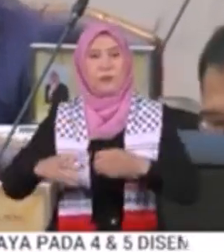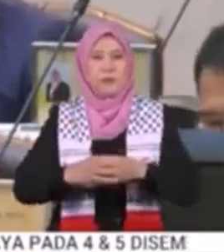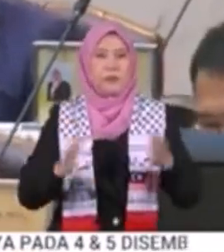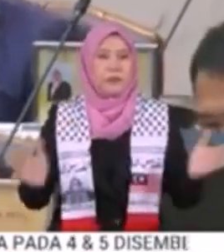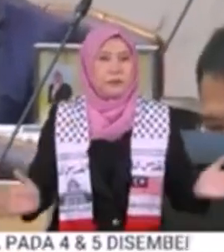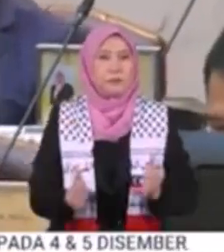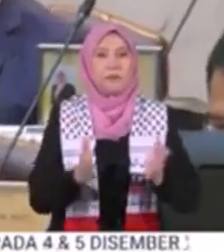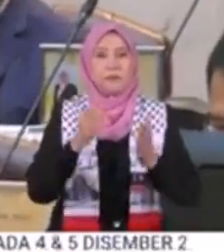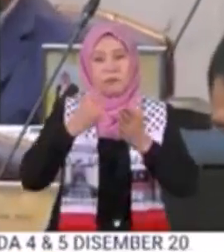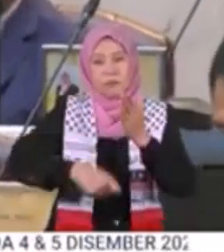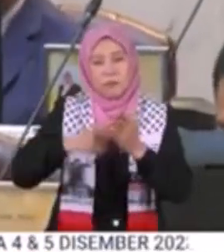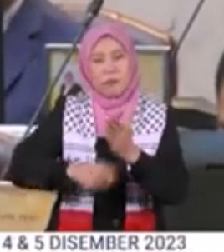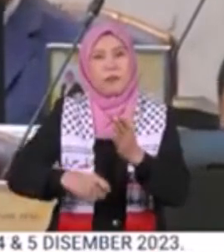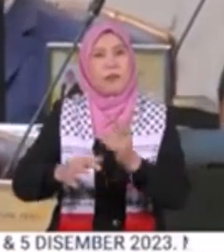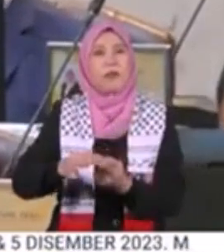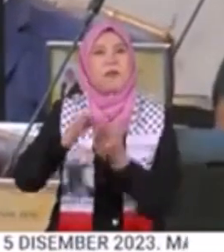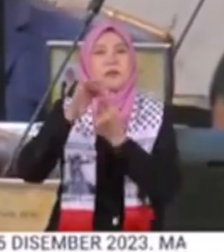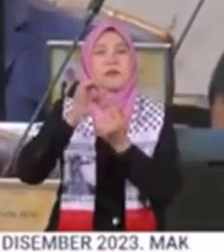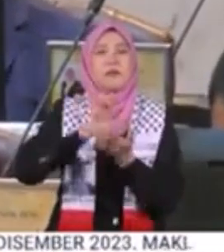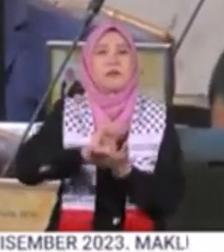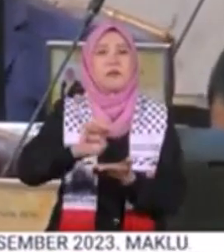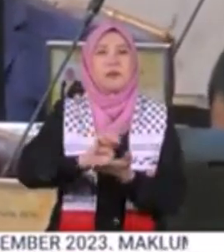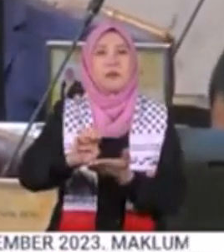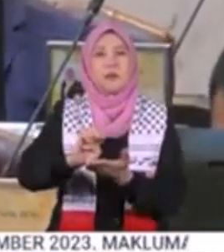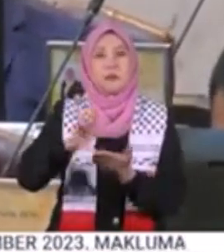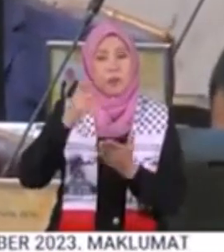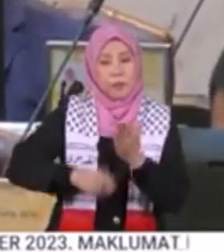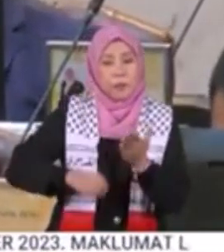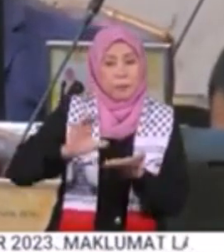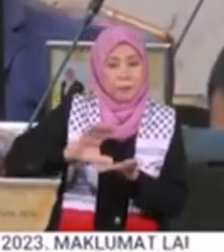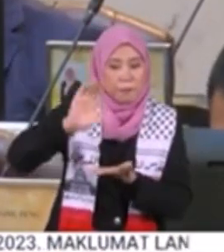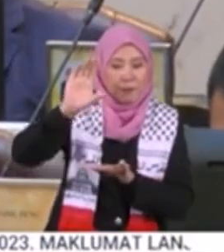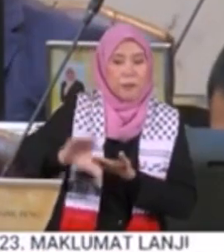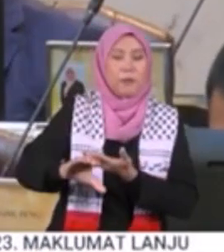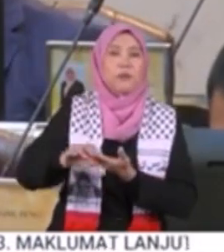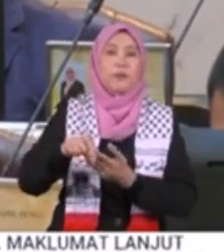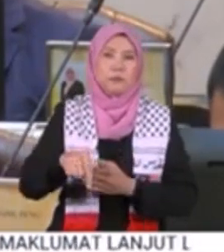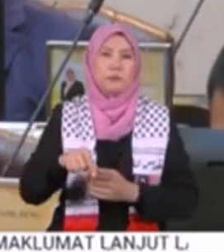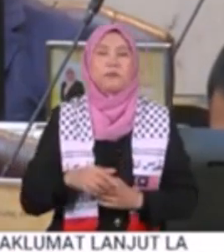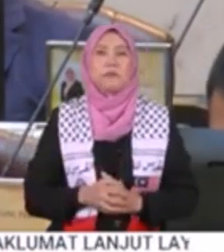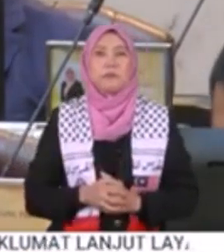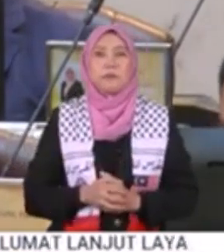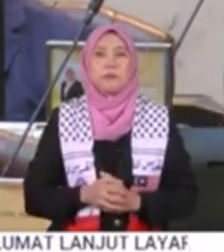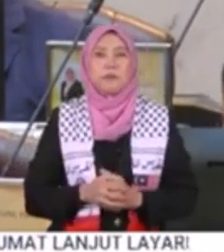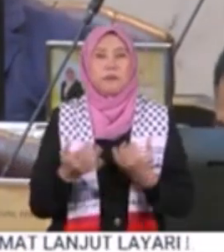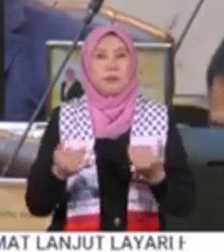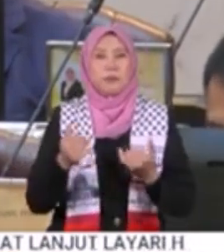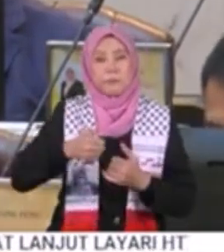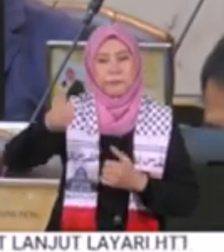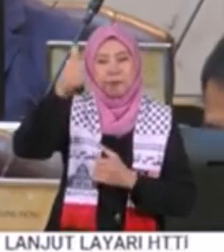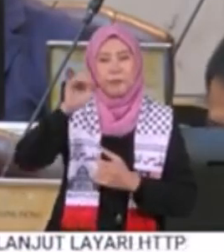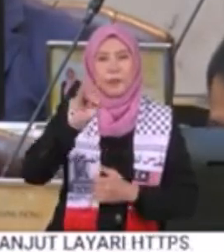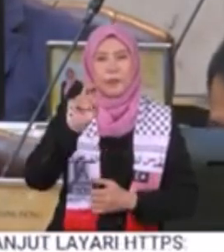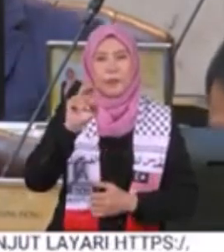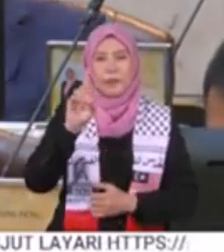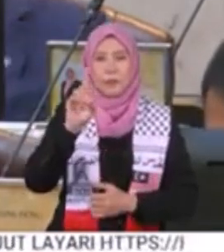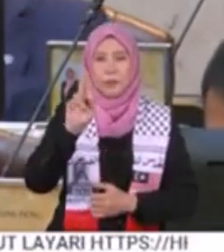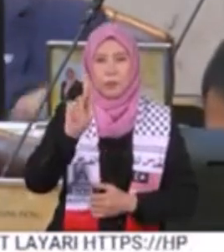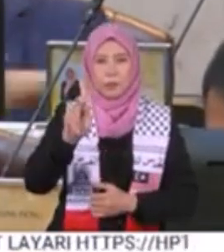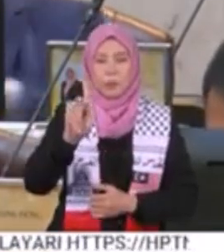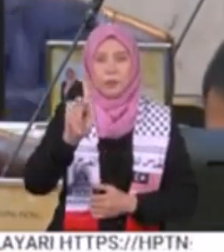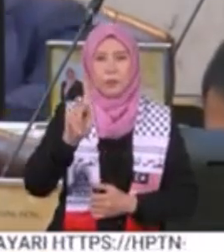galakan Cukai khas atau all Cukai pelaburan inisiatif ini adalah selari dengan pelan induk perrian